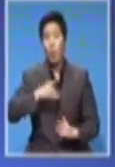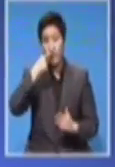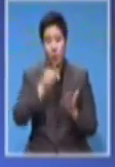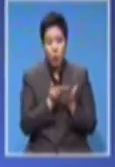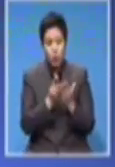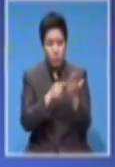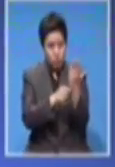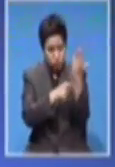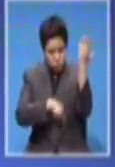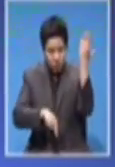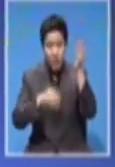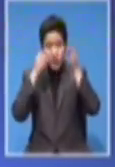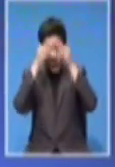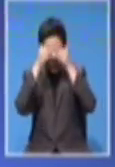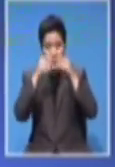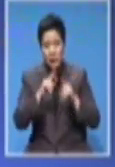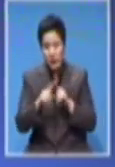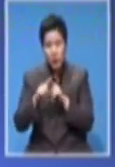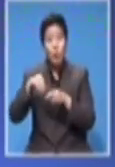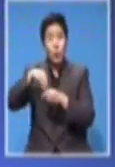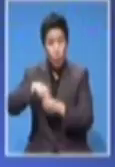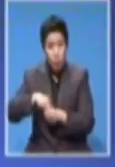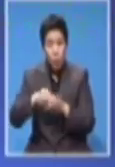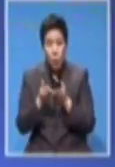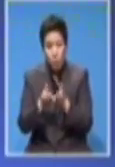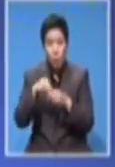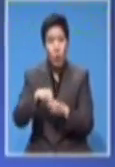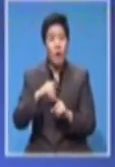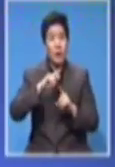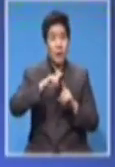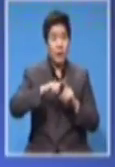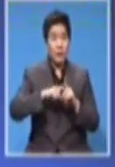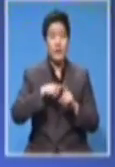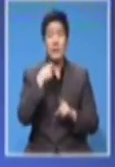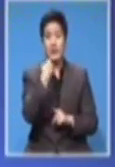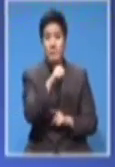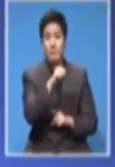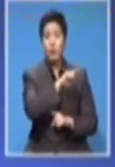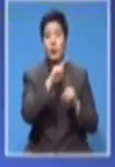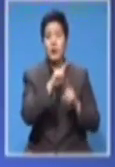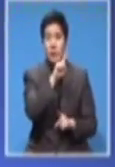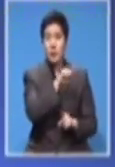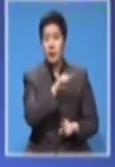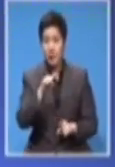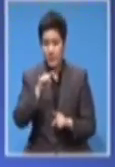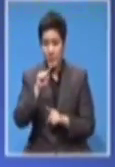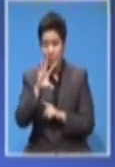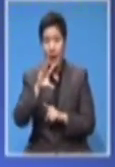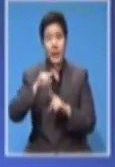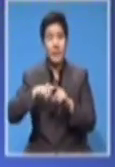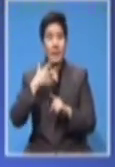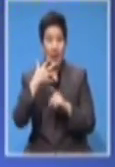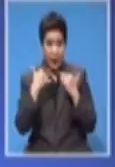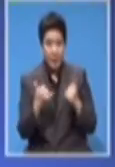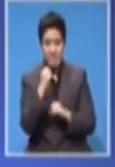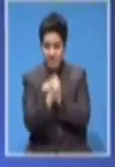ค้างอยู่ที่เกาะอัมบนและเกาะอื่นด้วยในอินโดนีเซียตั้งแต่วันที่1ตุลาคมถึง25พฤษภาคม2558นะครับ